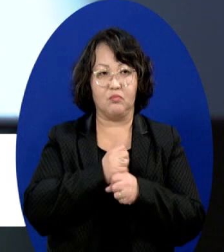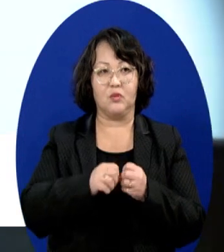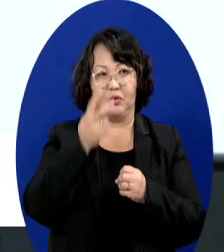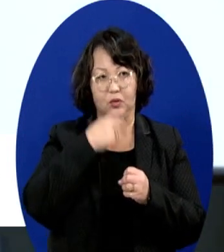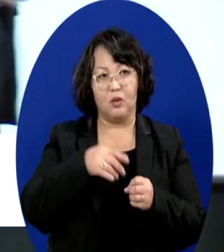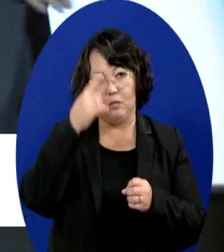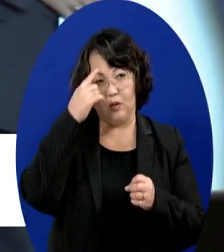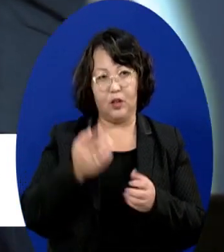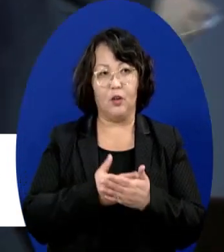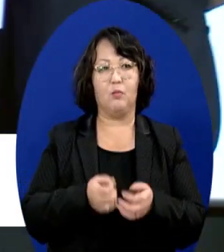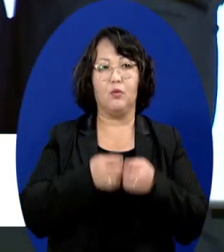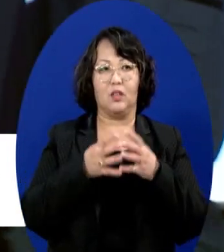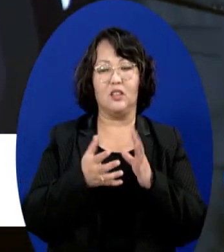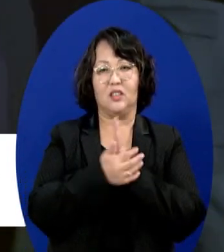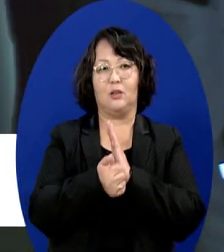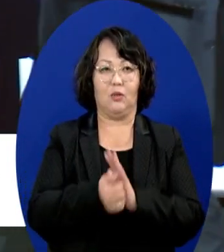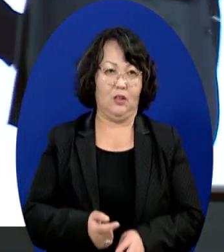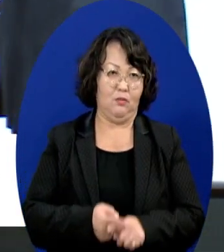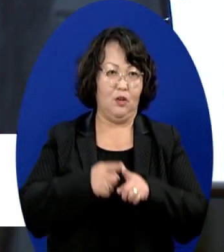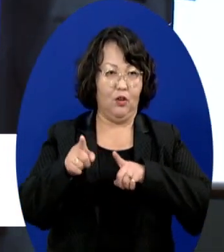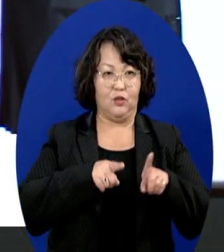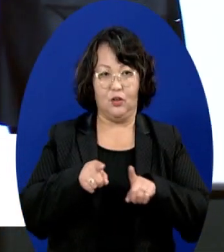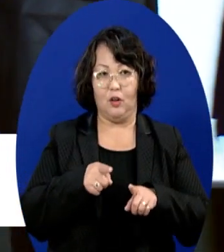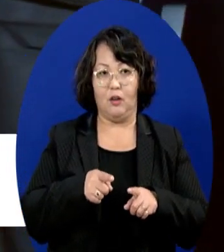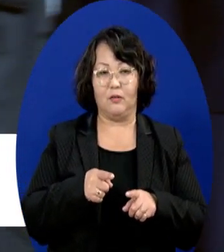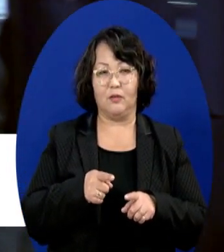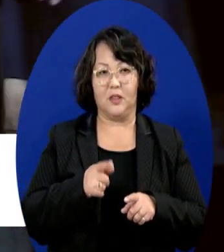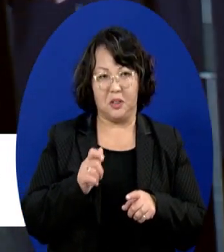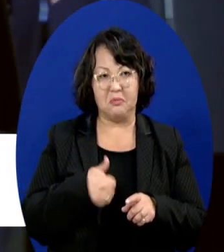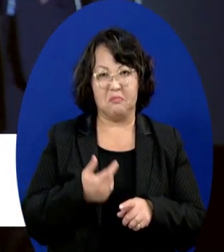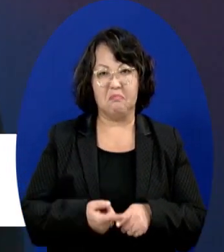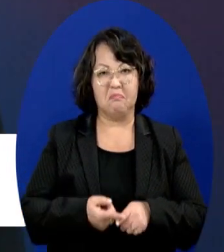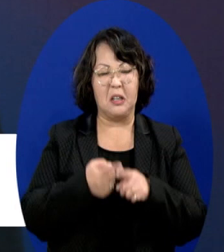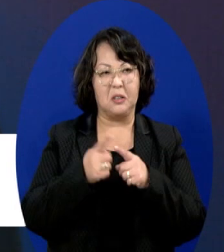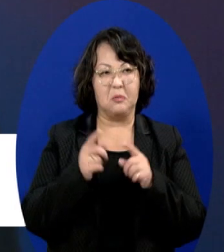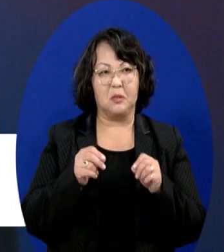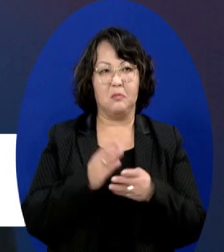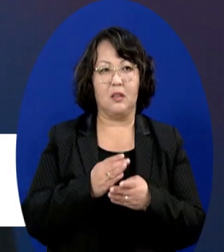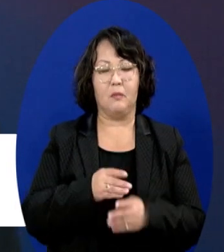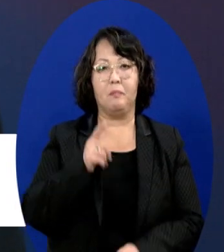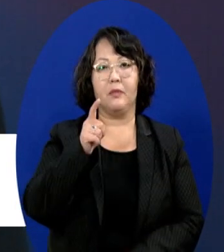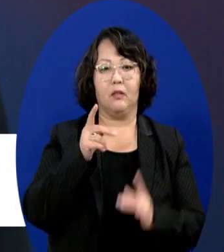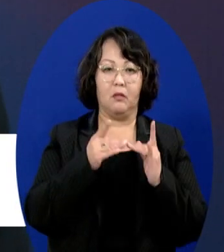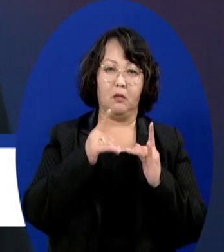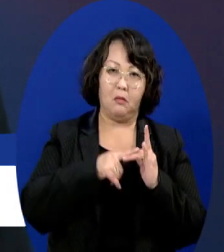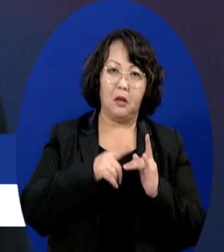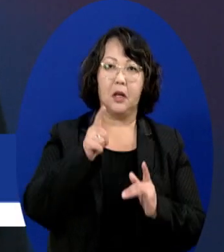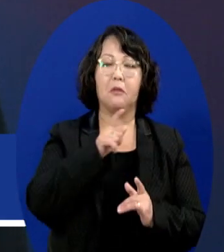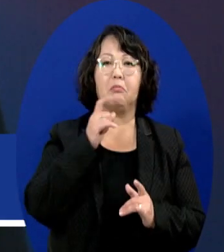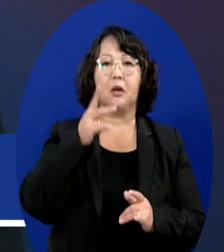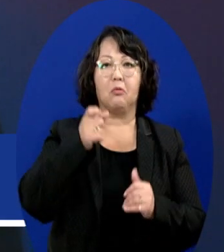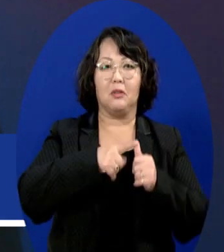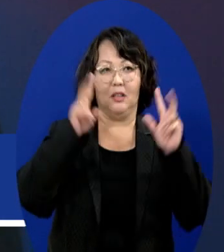кино бүтээгчдийн чадвар өснө нэмэгдэж, өрсөлдөөн ширүүлж байгаа тухай шүүгчд хэлж байна. Тэвтрийн хүн байна, найруулагч